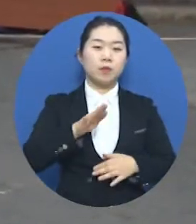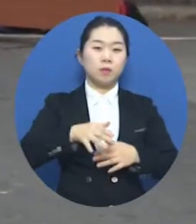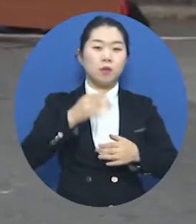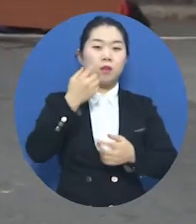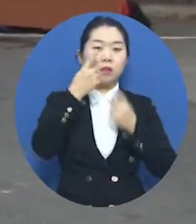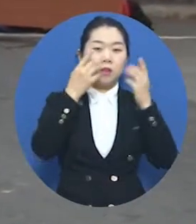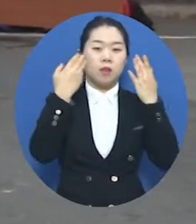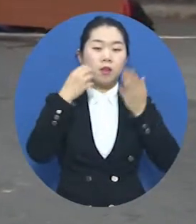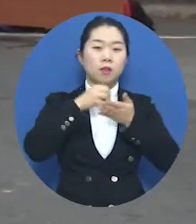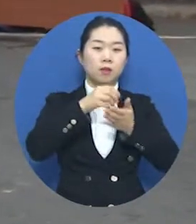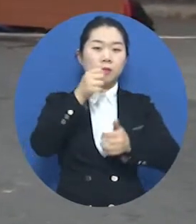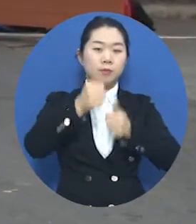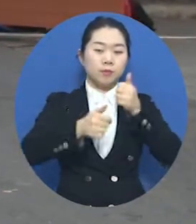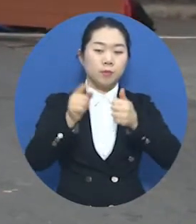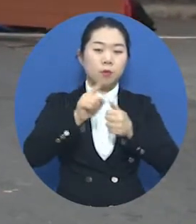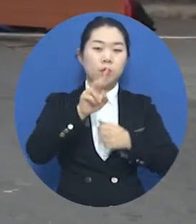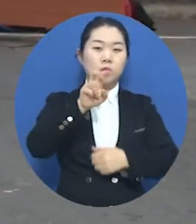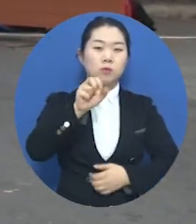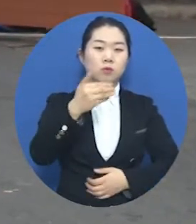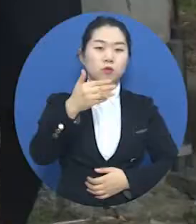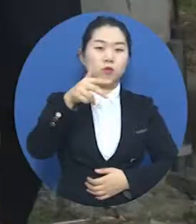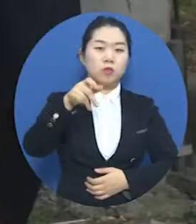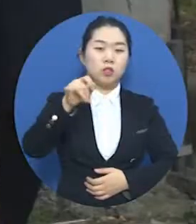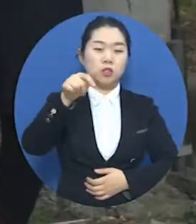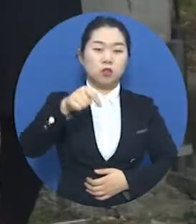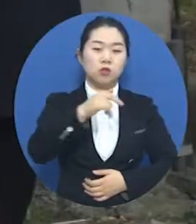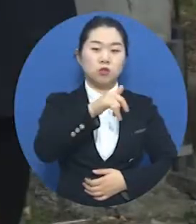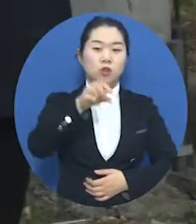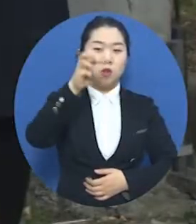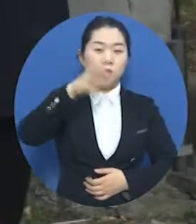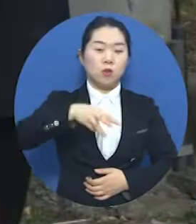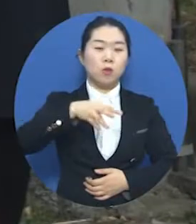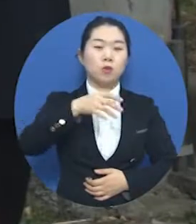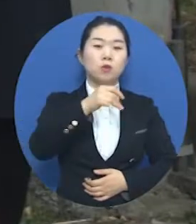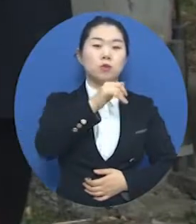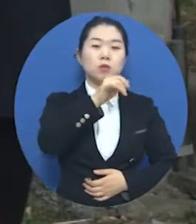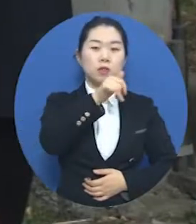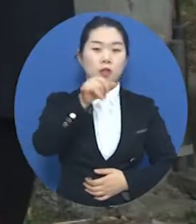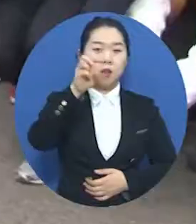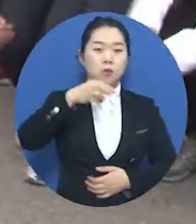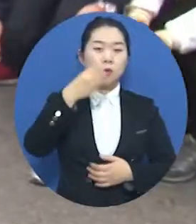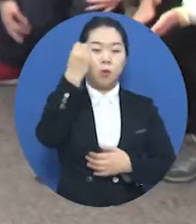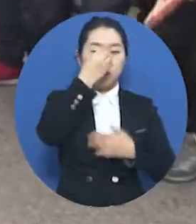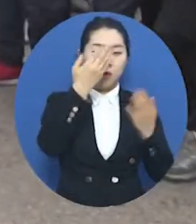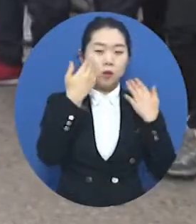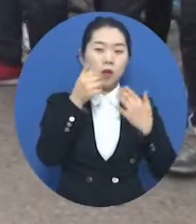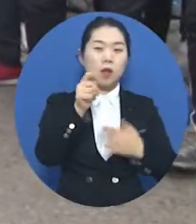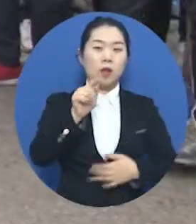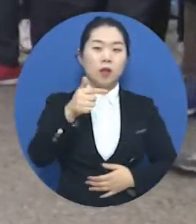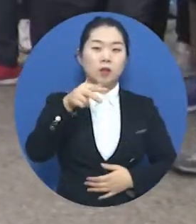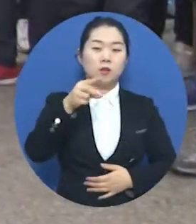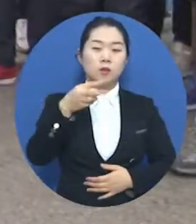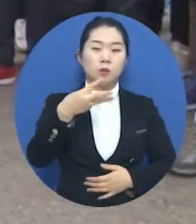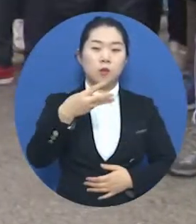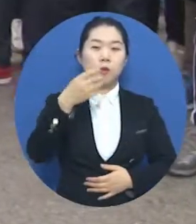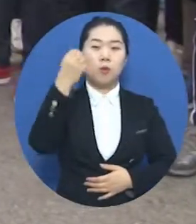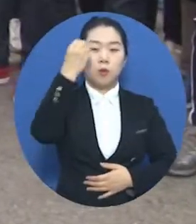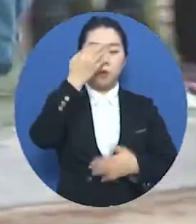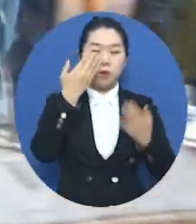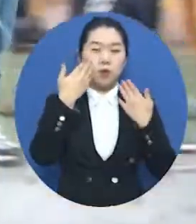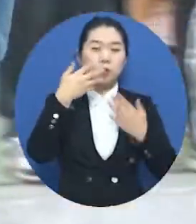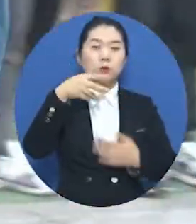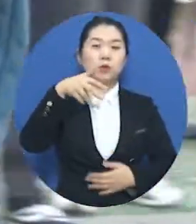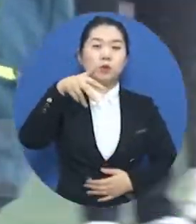수능의 제29 시험지구인 세종시에서는 세종고, 조치원 여고, 한솔고 세 곳이 시험장이